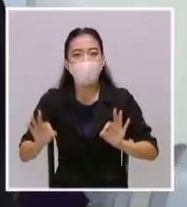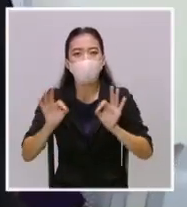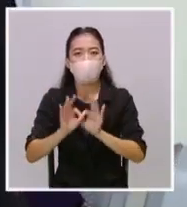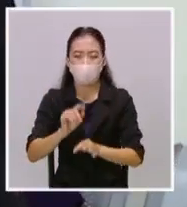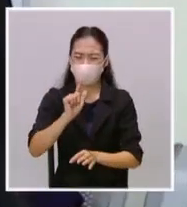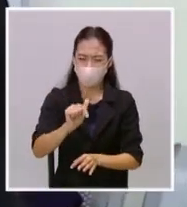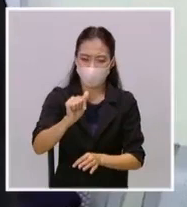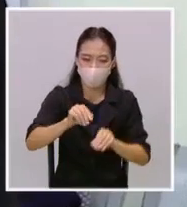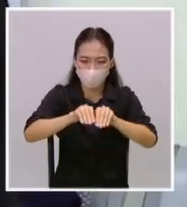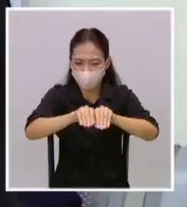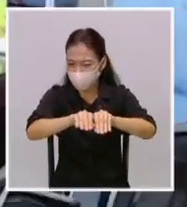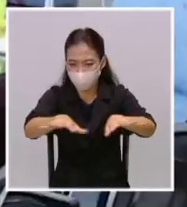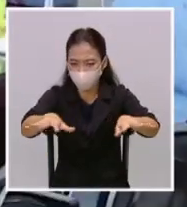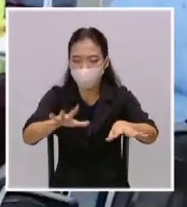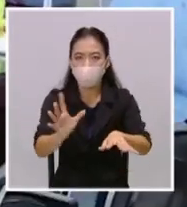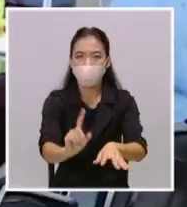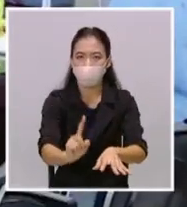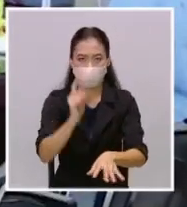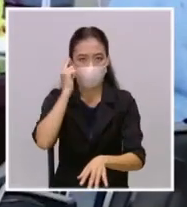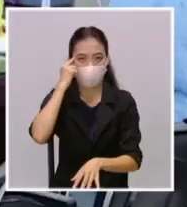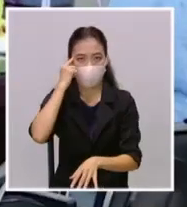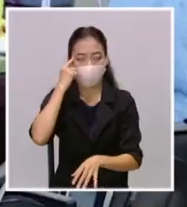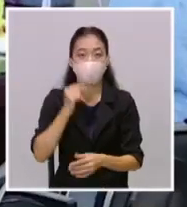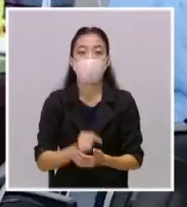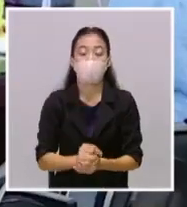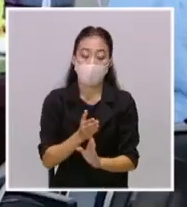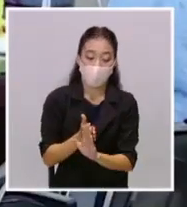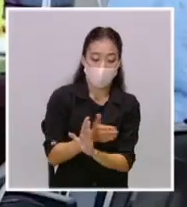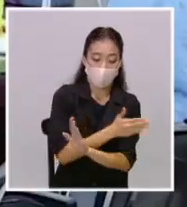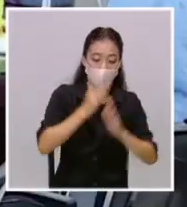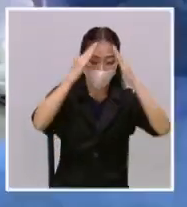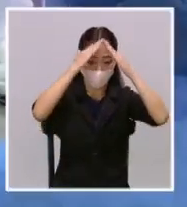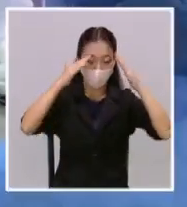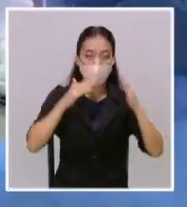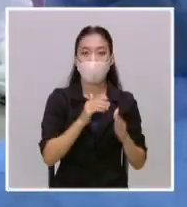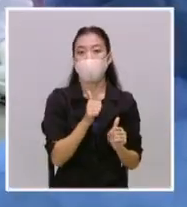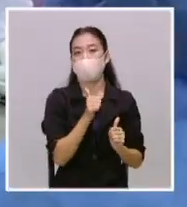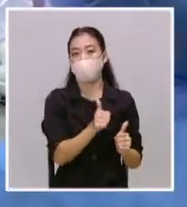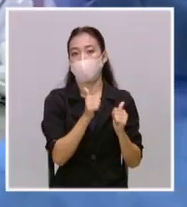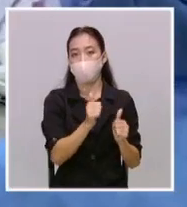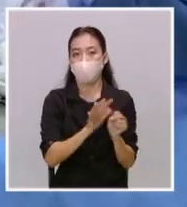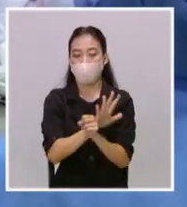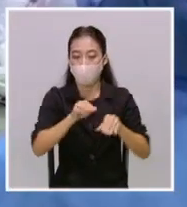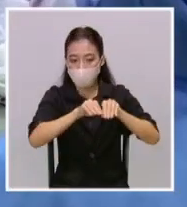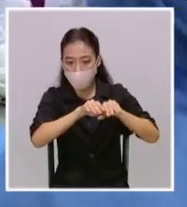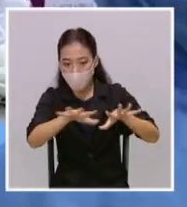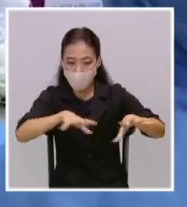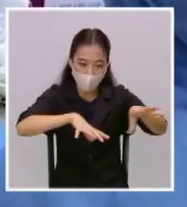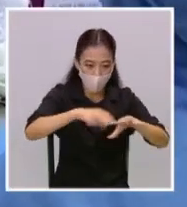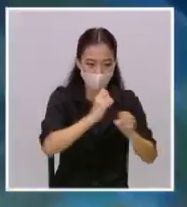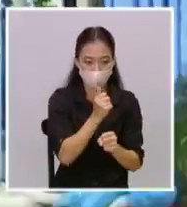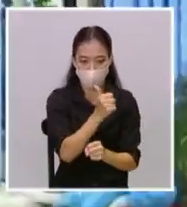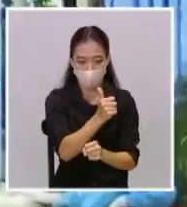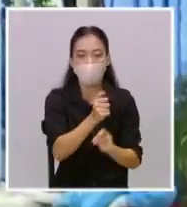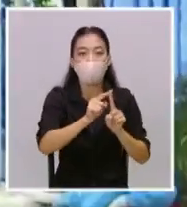ตรงไหนกันแน่ก่อนหน้านี้เวียดนามได้รับคำชื่นชมนะครับว่าเป็นหนึ่งในประเทศที่รับมือกับโควิดได้ดีแต่วันที่27